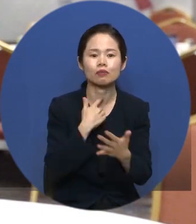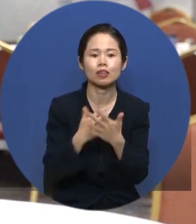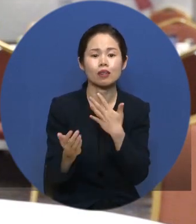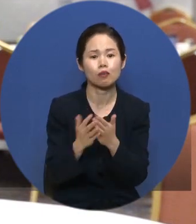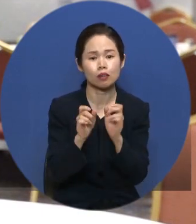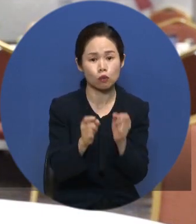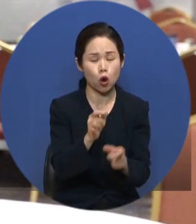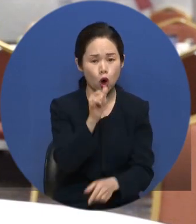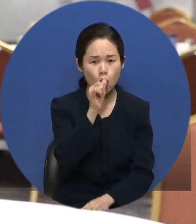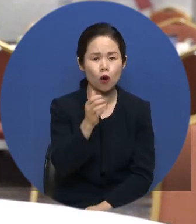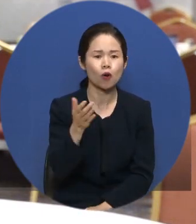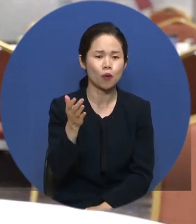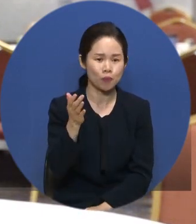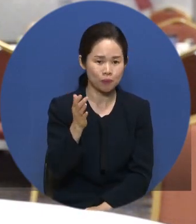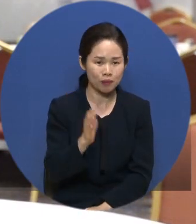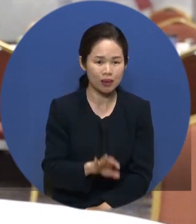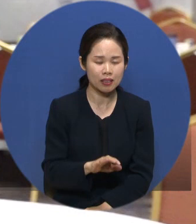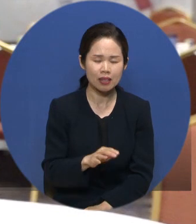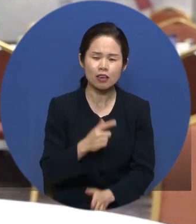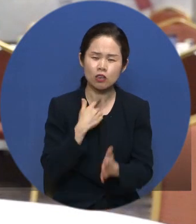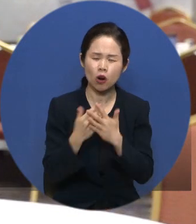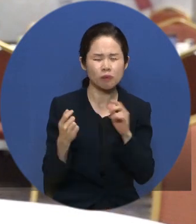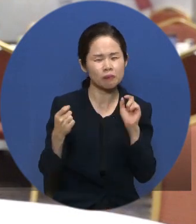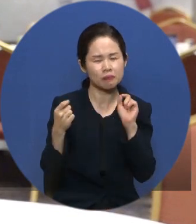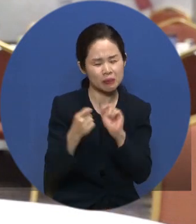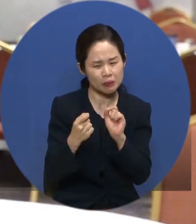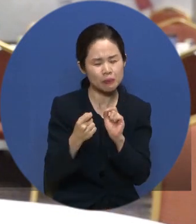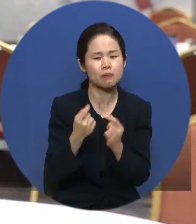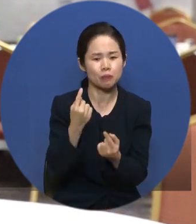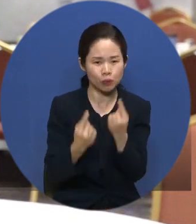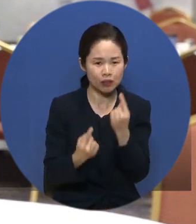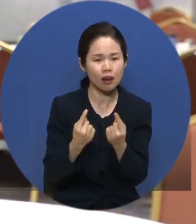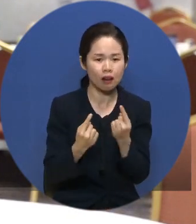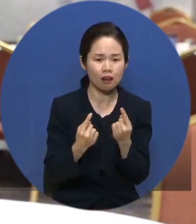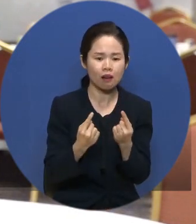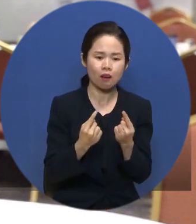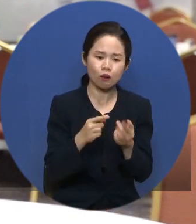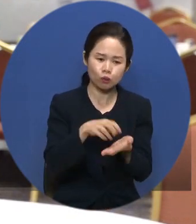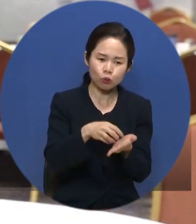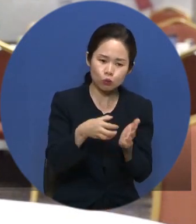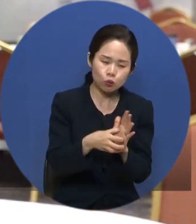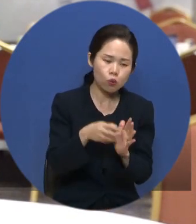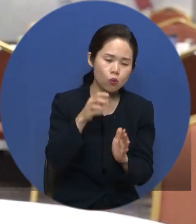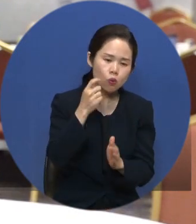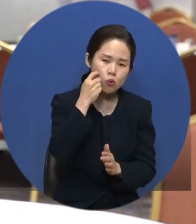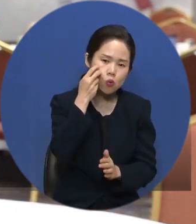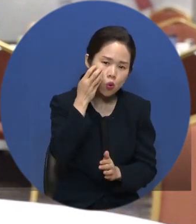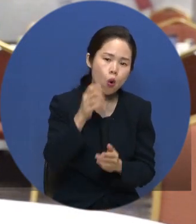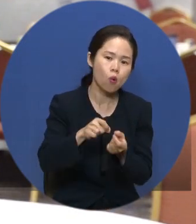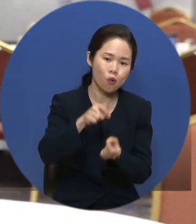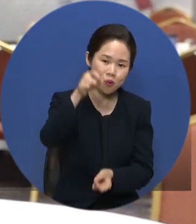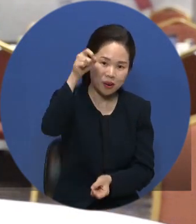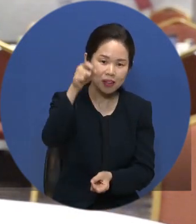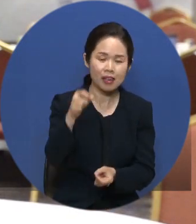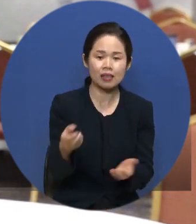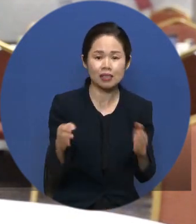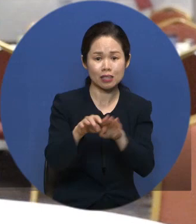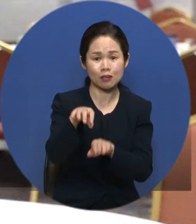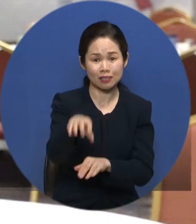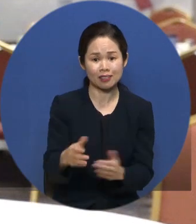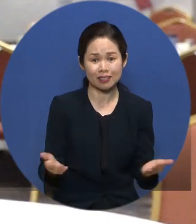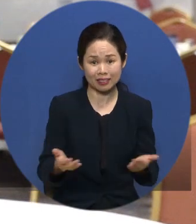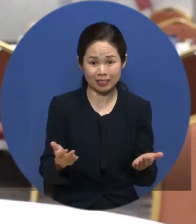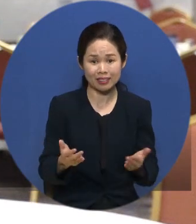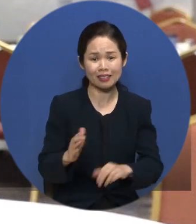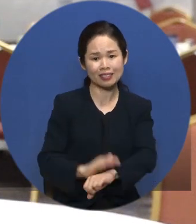하지만 짧게 경험하는 것이 아니라 좀 일정 기간 동안 그 기관에서 일하면서 좀 직접 실습해보는 그런 시간들을 만들